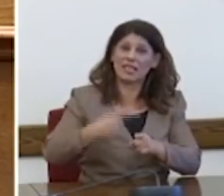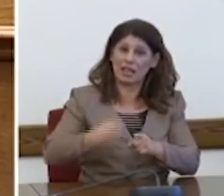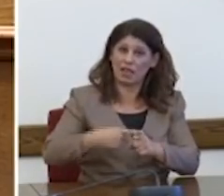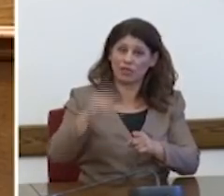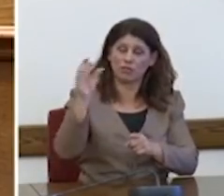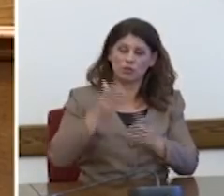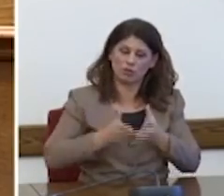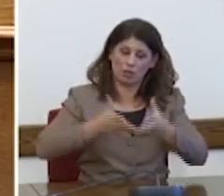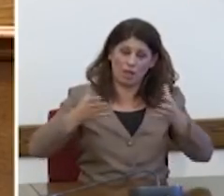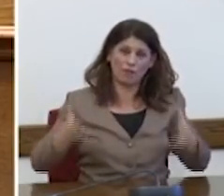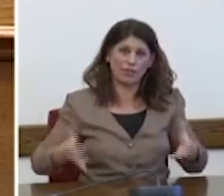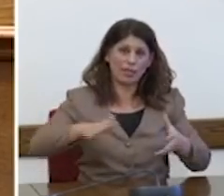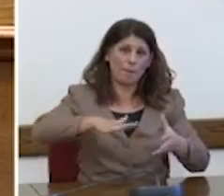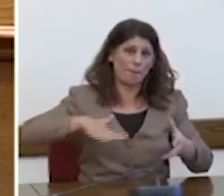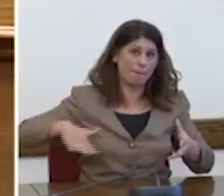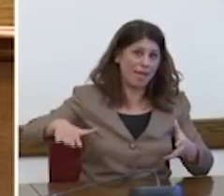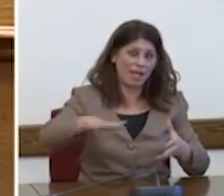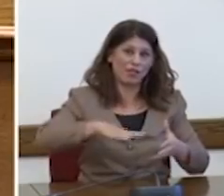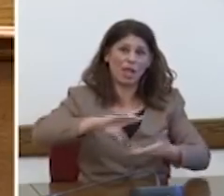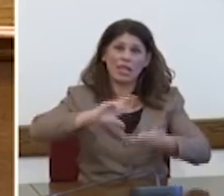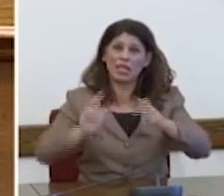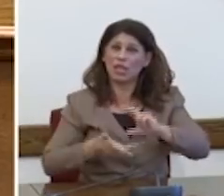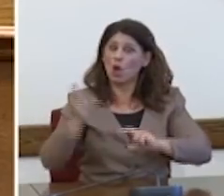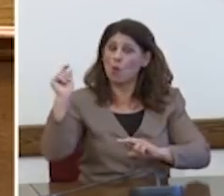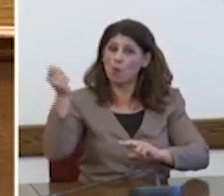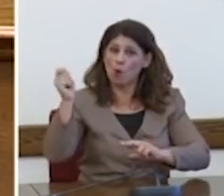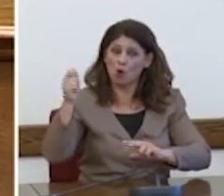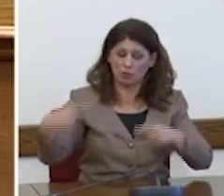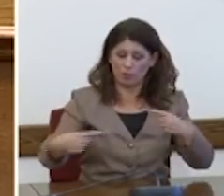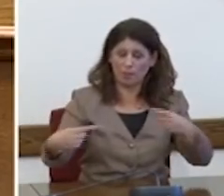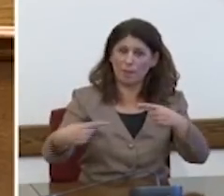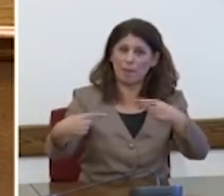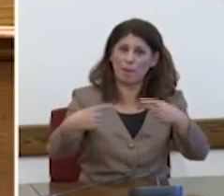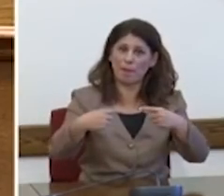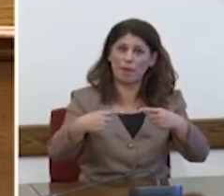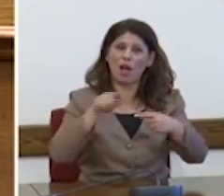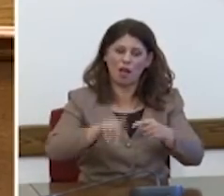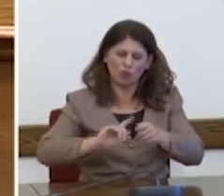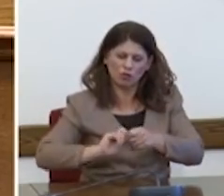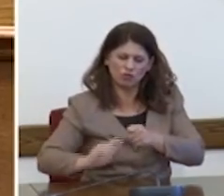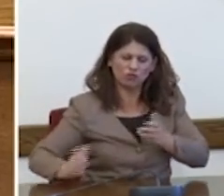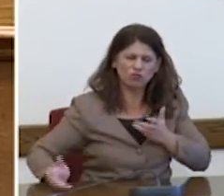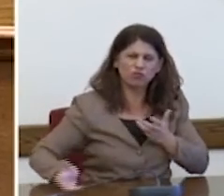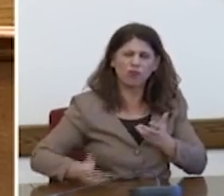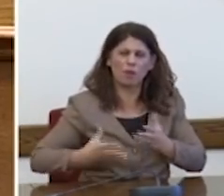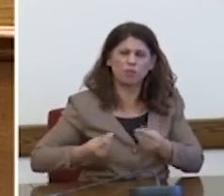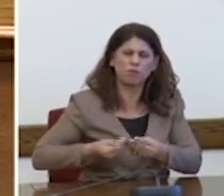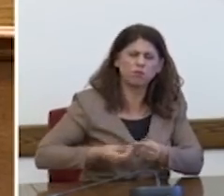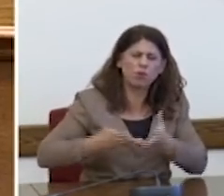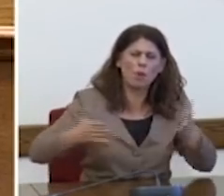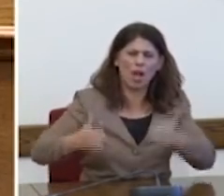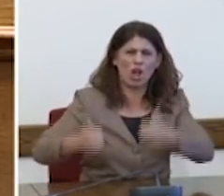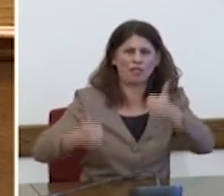ευρύτερα πεδία γεωπολιτικών αντιπαραθέσεων, τροφοδοτώντας και τον ανταγωνισμό με την Τουρκία.